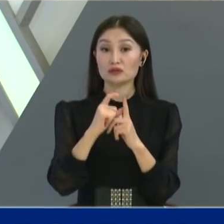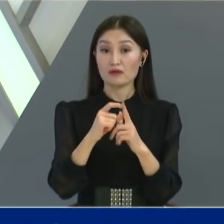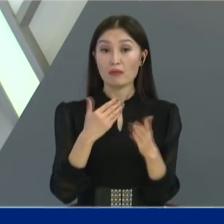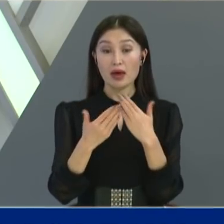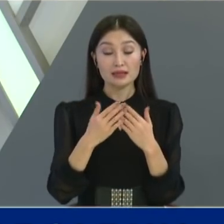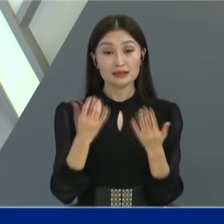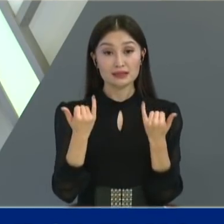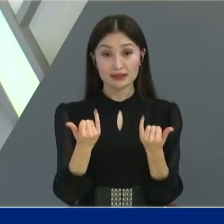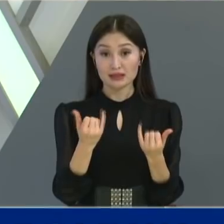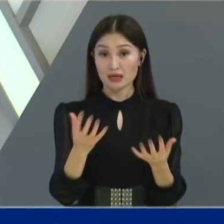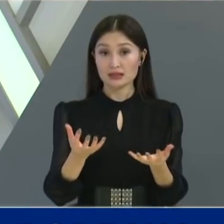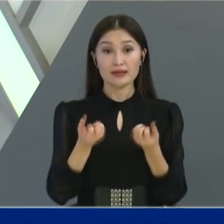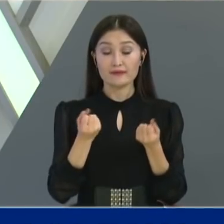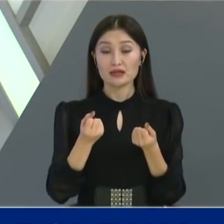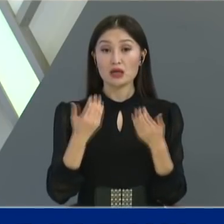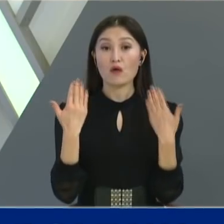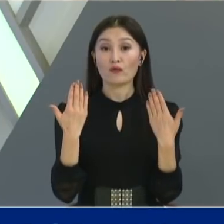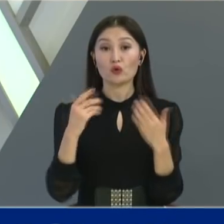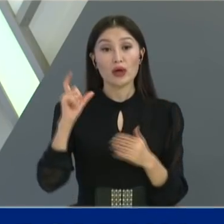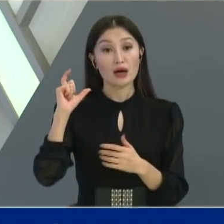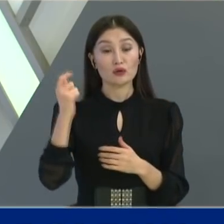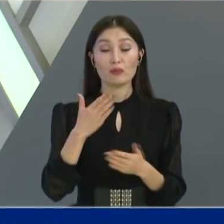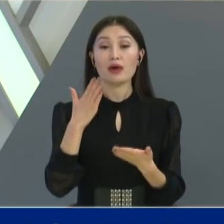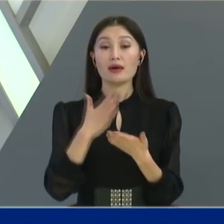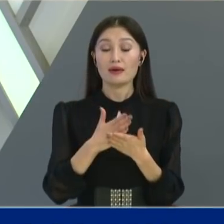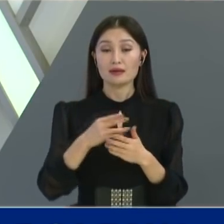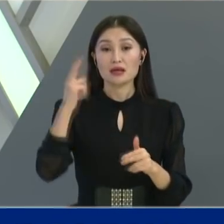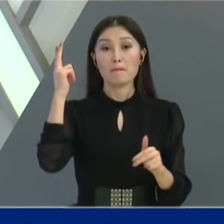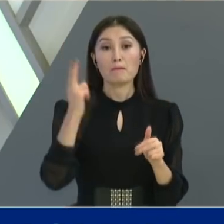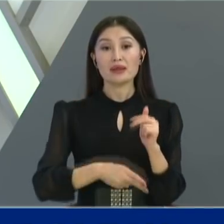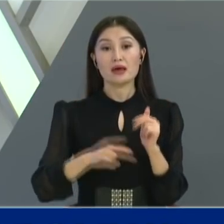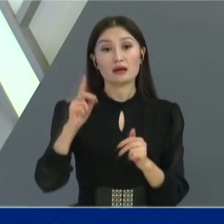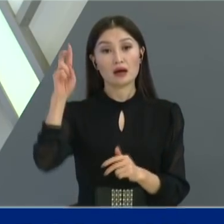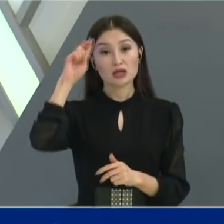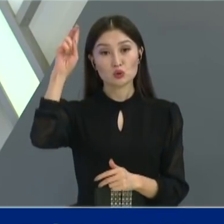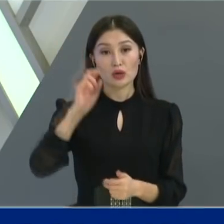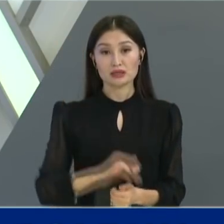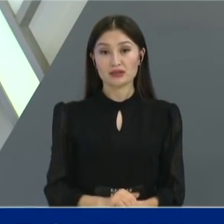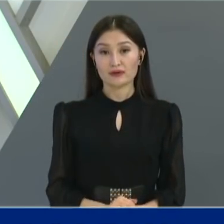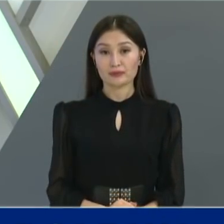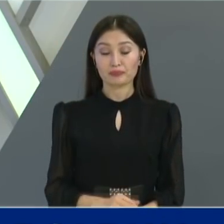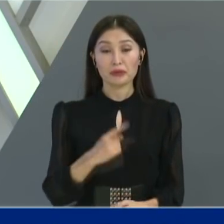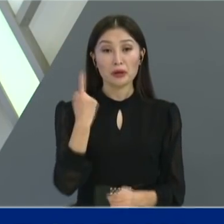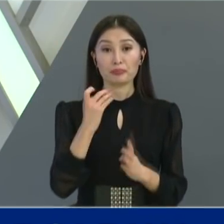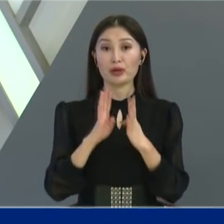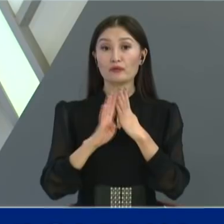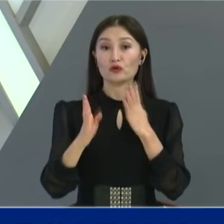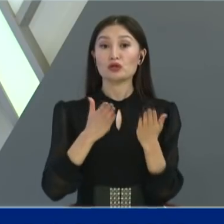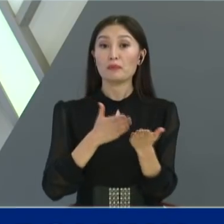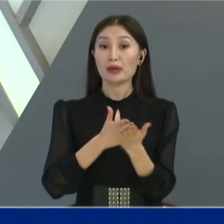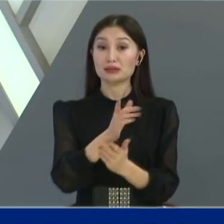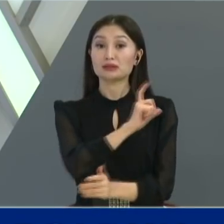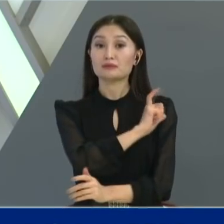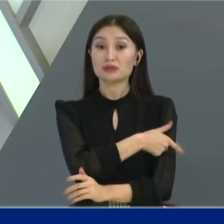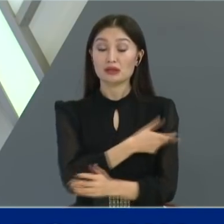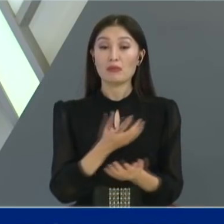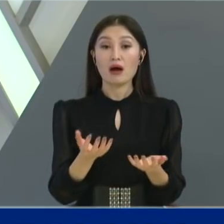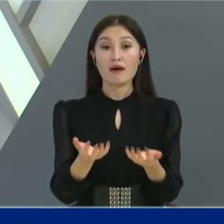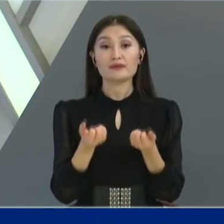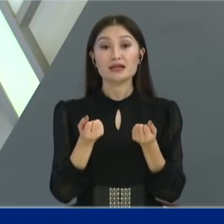если не взять сейчас в руки экономику, то есть риск потери государства. В первую очередь политическим силам